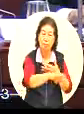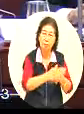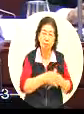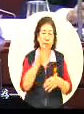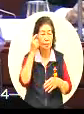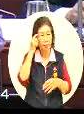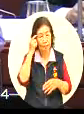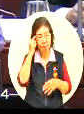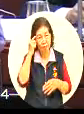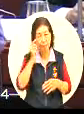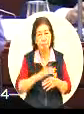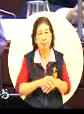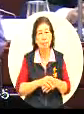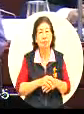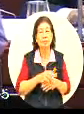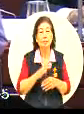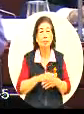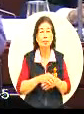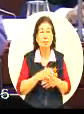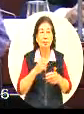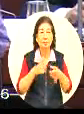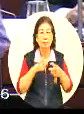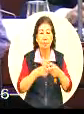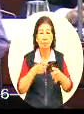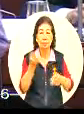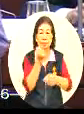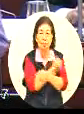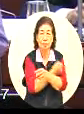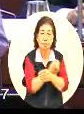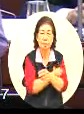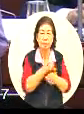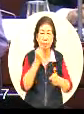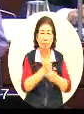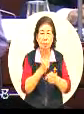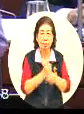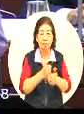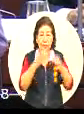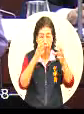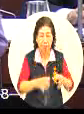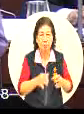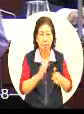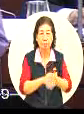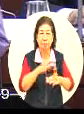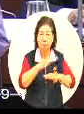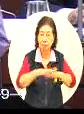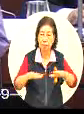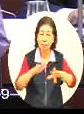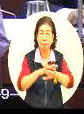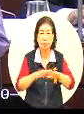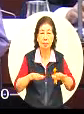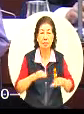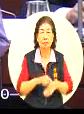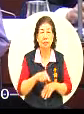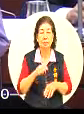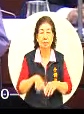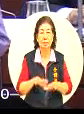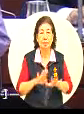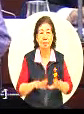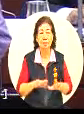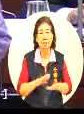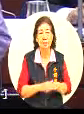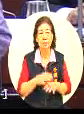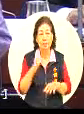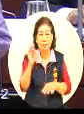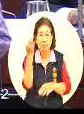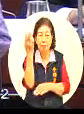考，它的工程结构必须是安全的。所以我希望我们的财政局现在